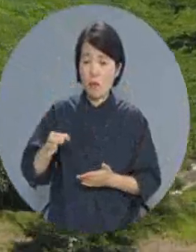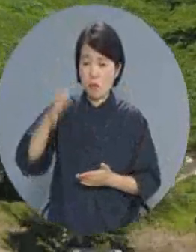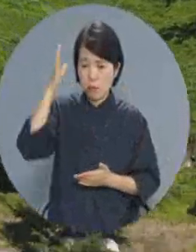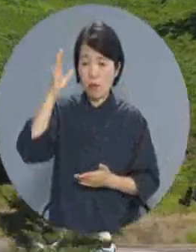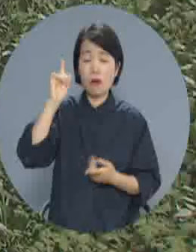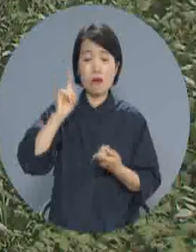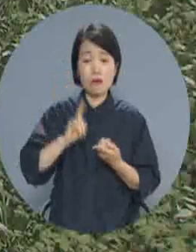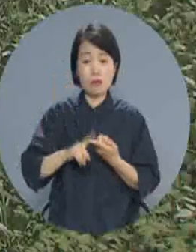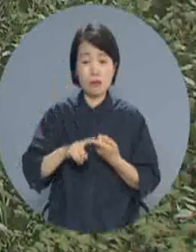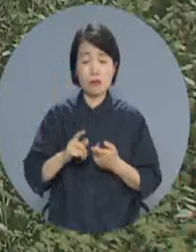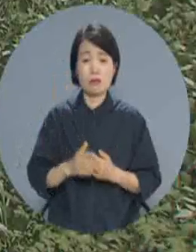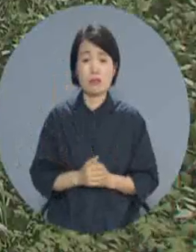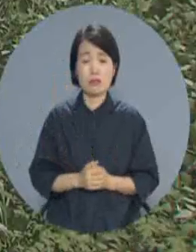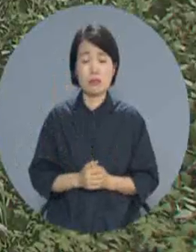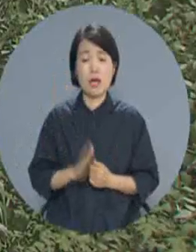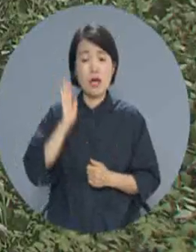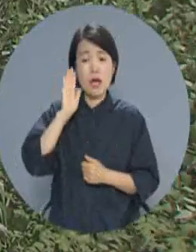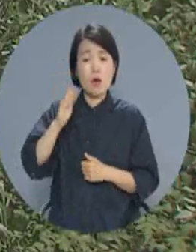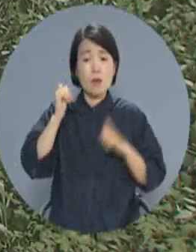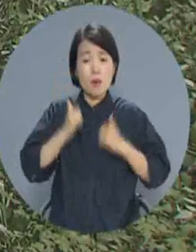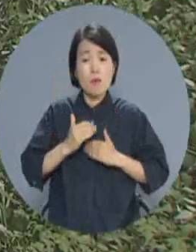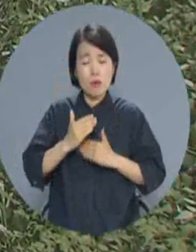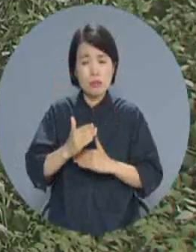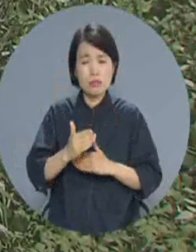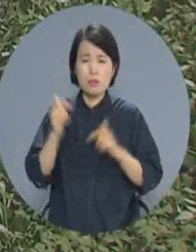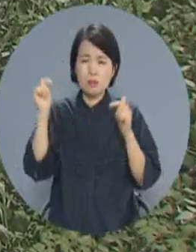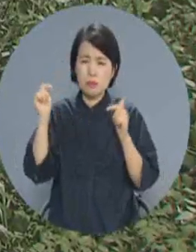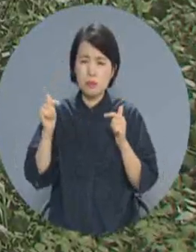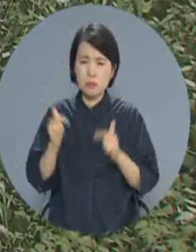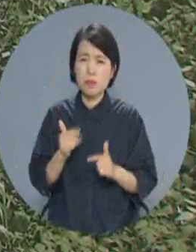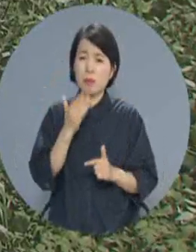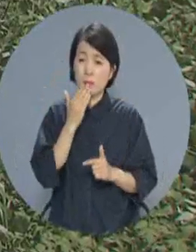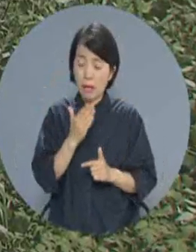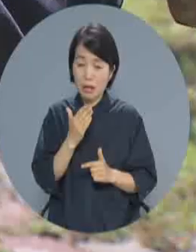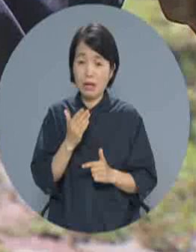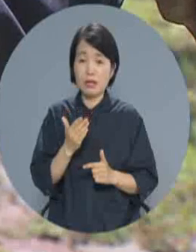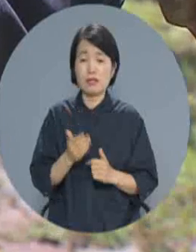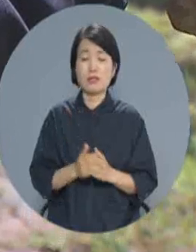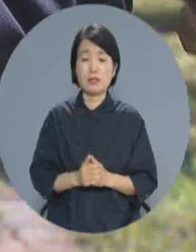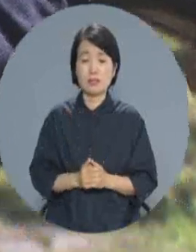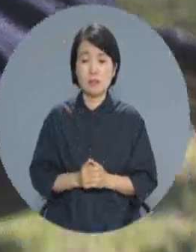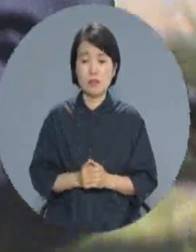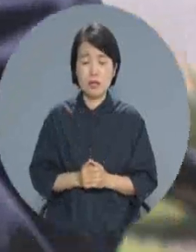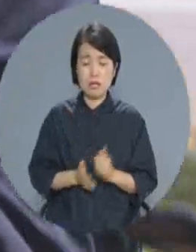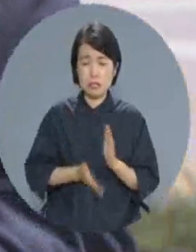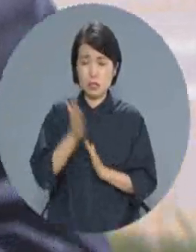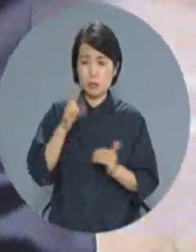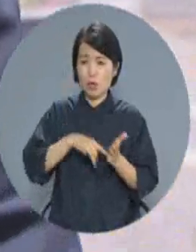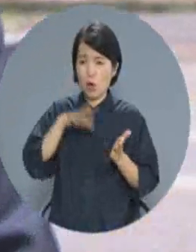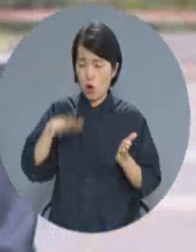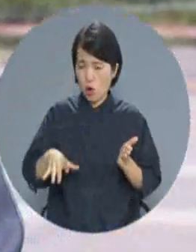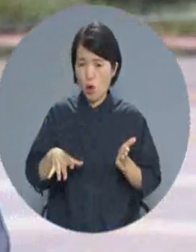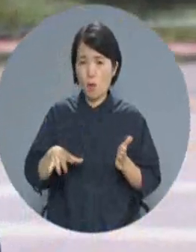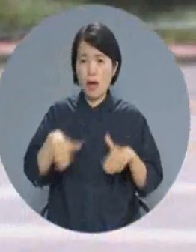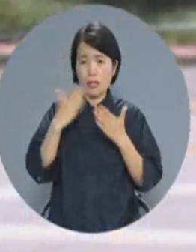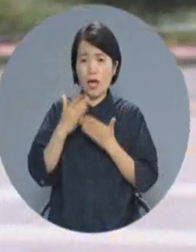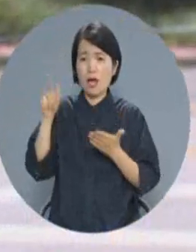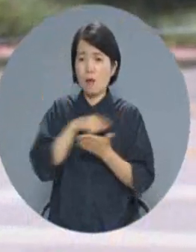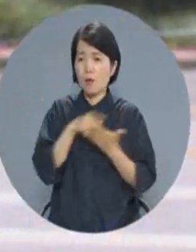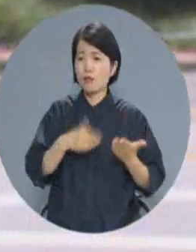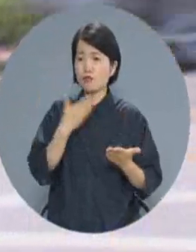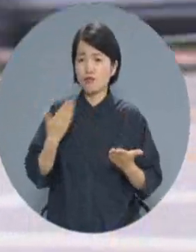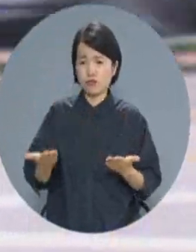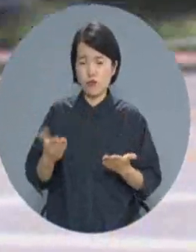청구. 향후 재판 과정에서 다소의 감액이 이루어진다 하더라도 여수 시민들의 혈세로 오롯이 감당해야